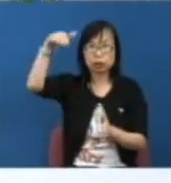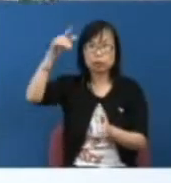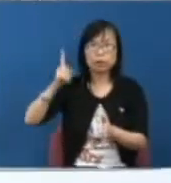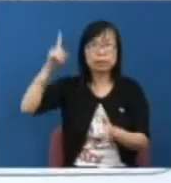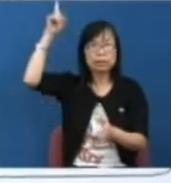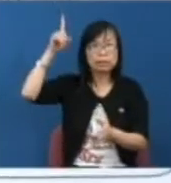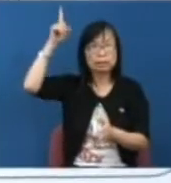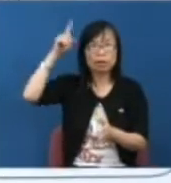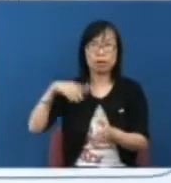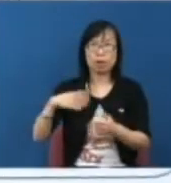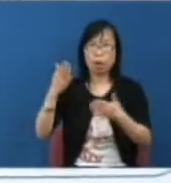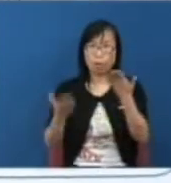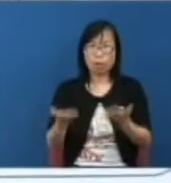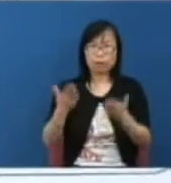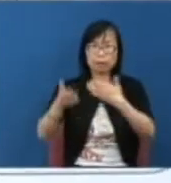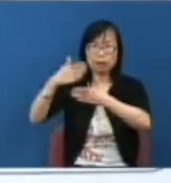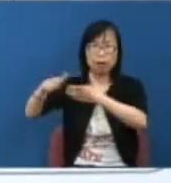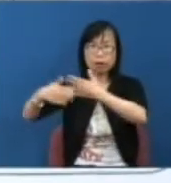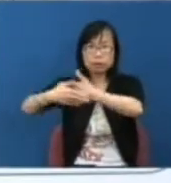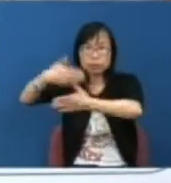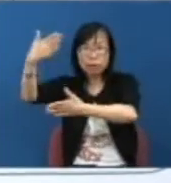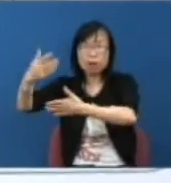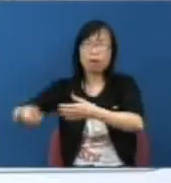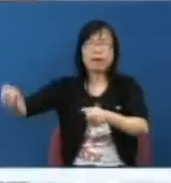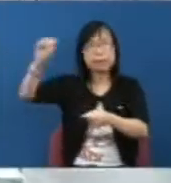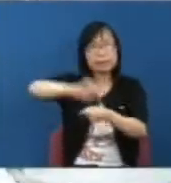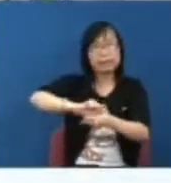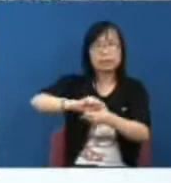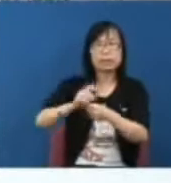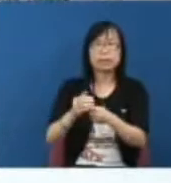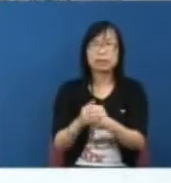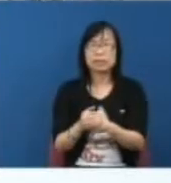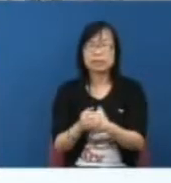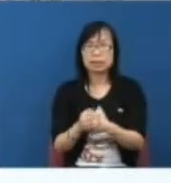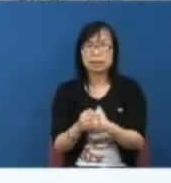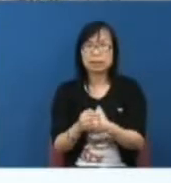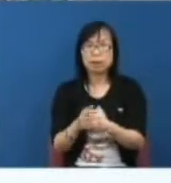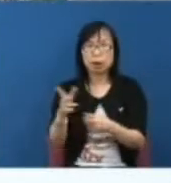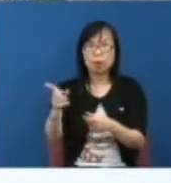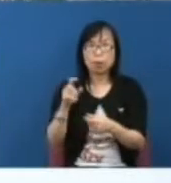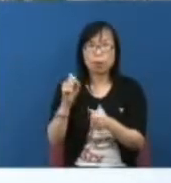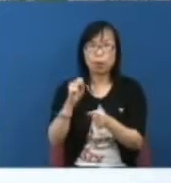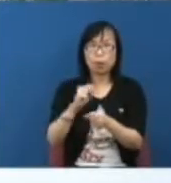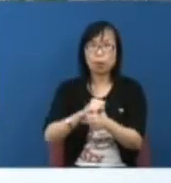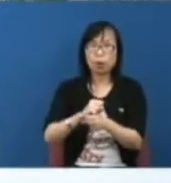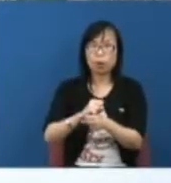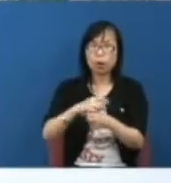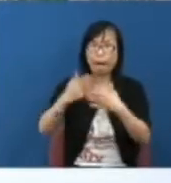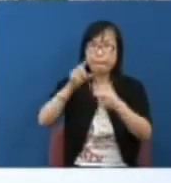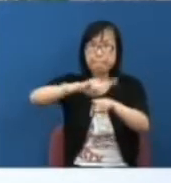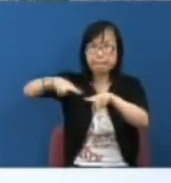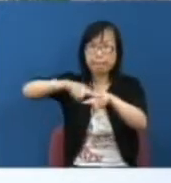台或者外牆部分。例如可以加一些光伏板，即是很 traditional 的東西，就是有